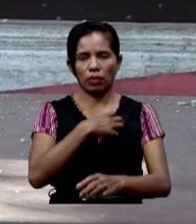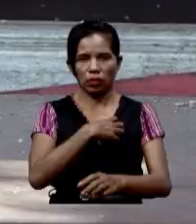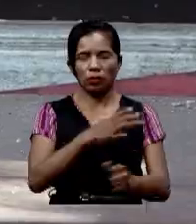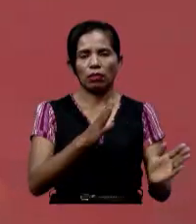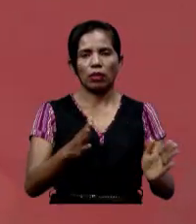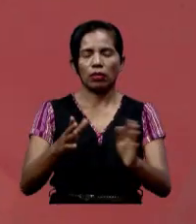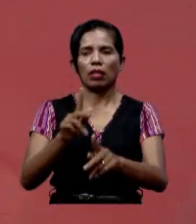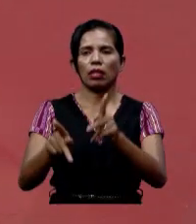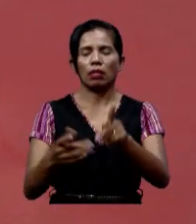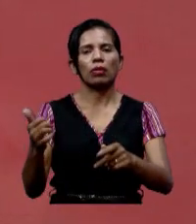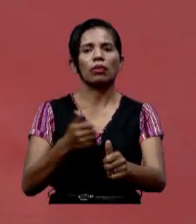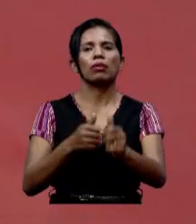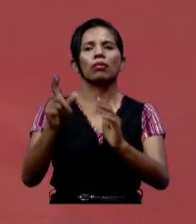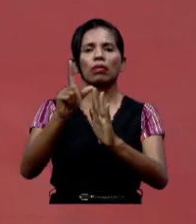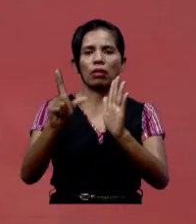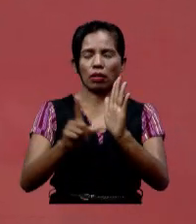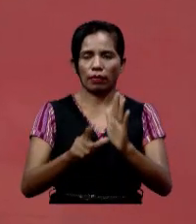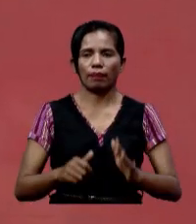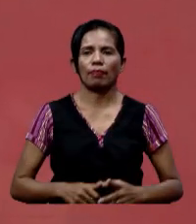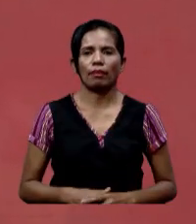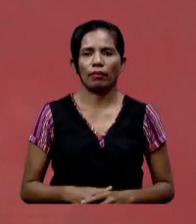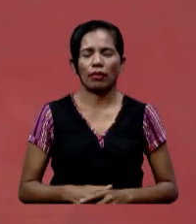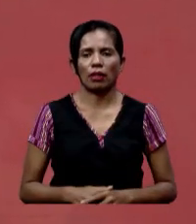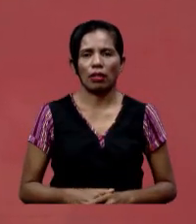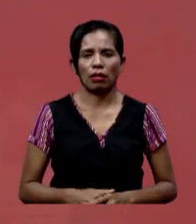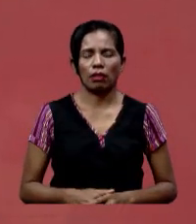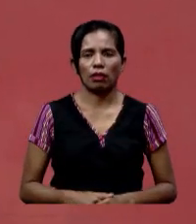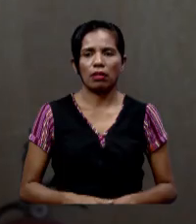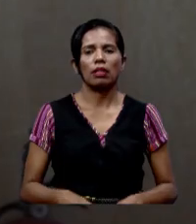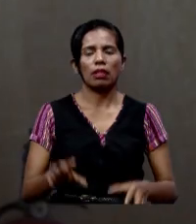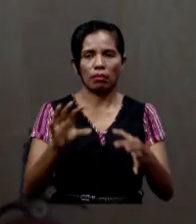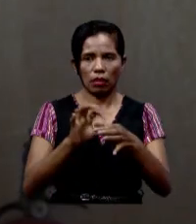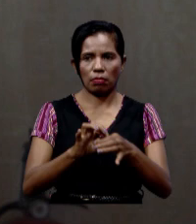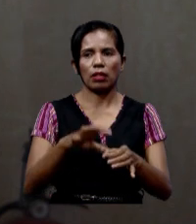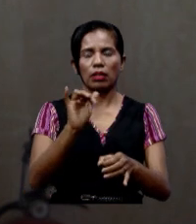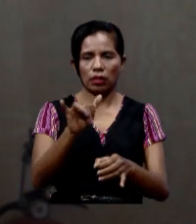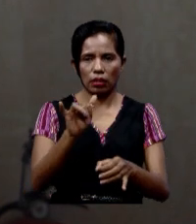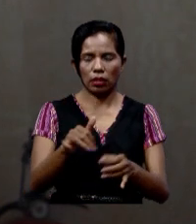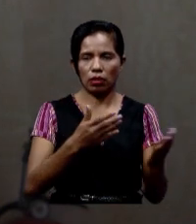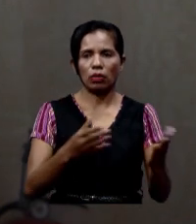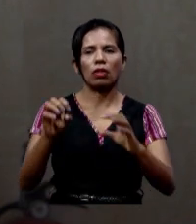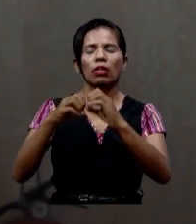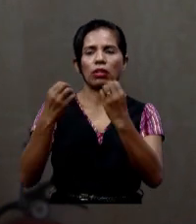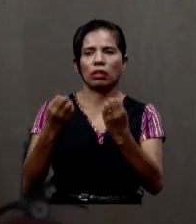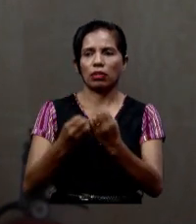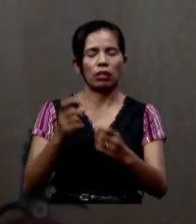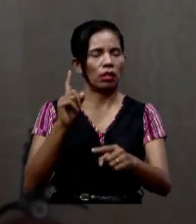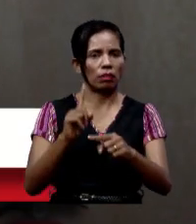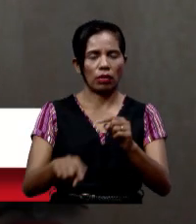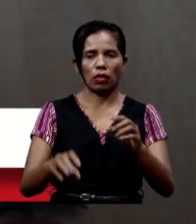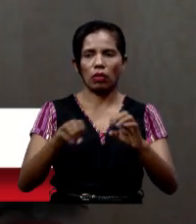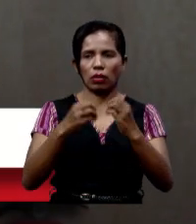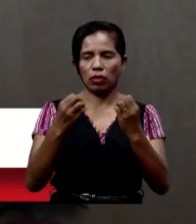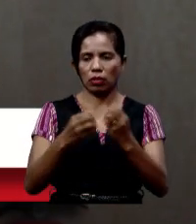processa suspeito tu ir lei irane membro sin mai velori organização ne la vela organização ne